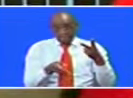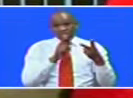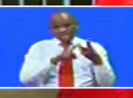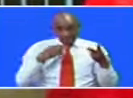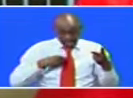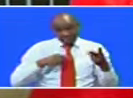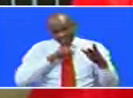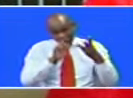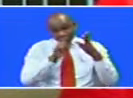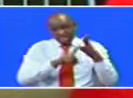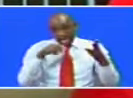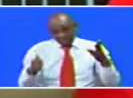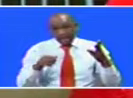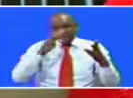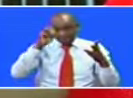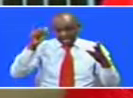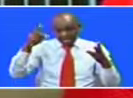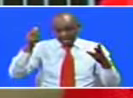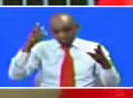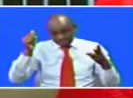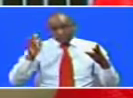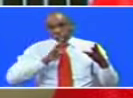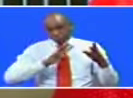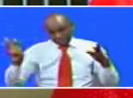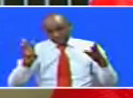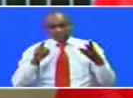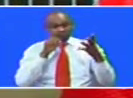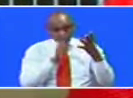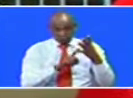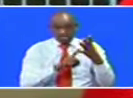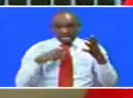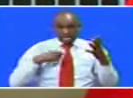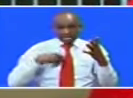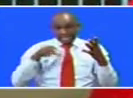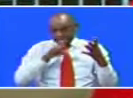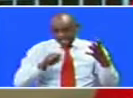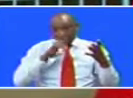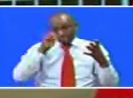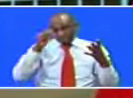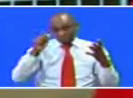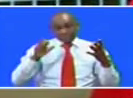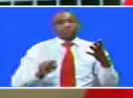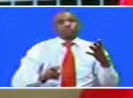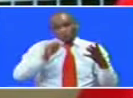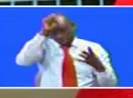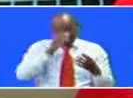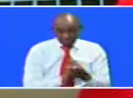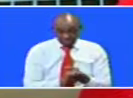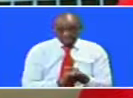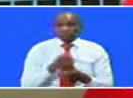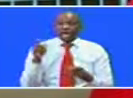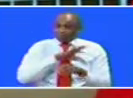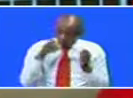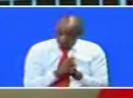tuna eneo la Marakwet Magharibi, na vile vile tuna eneo la Marakwet Mashariki. Lakini hayo